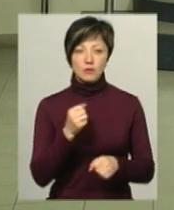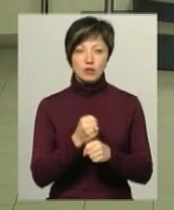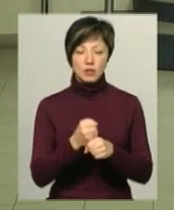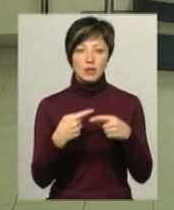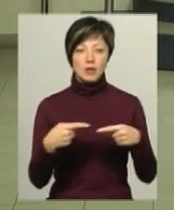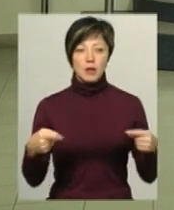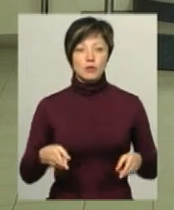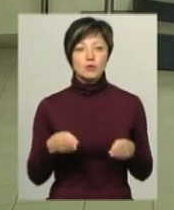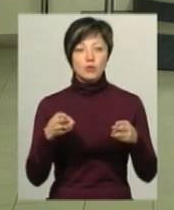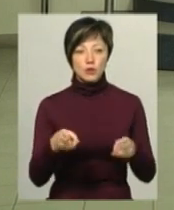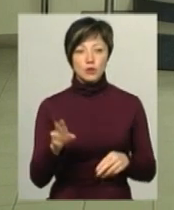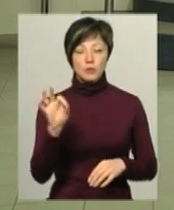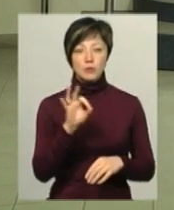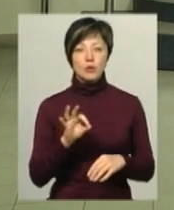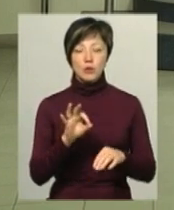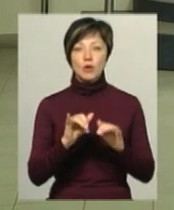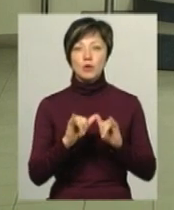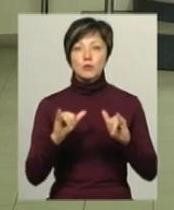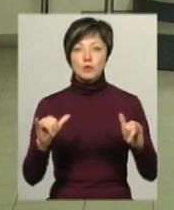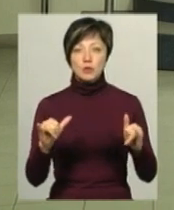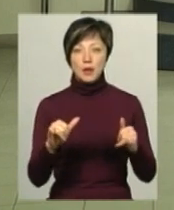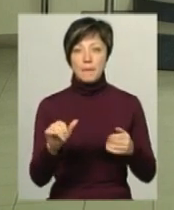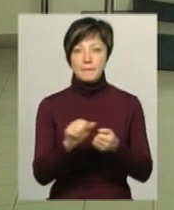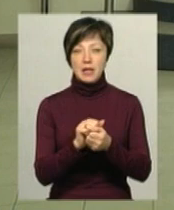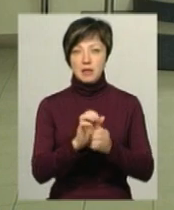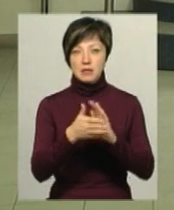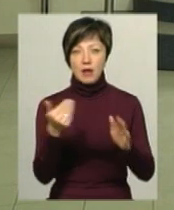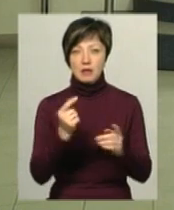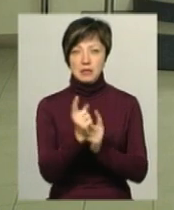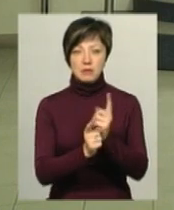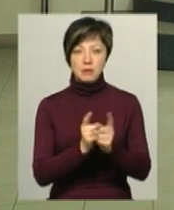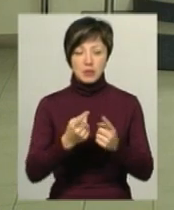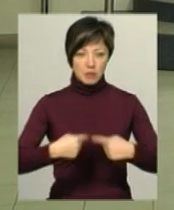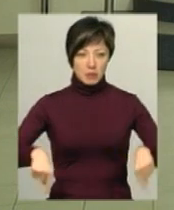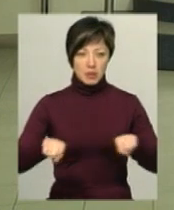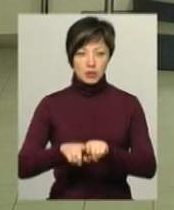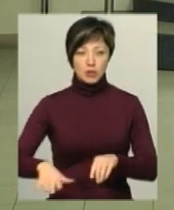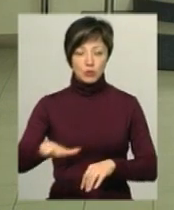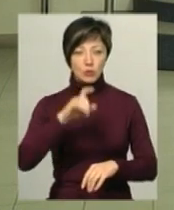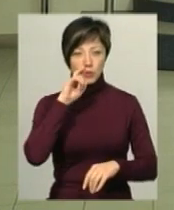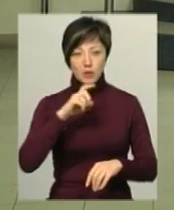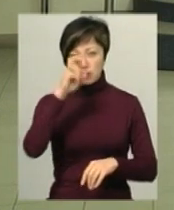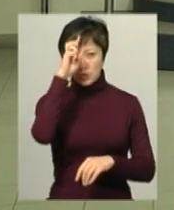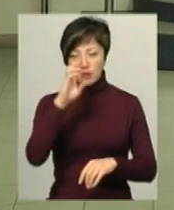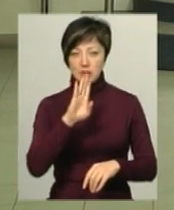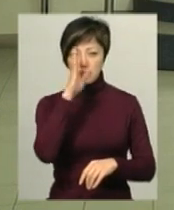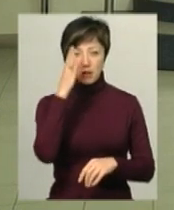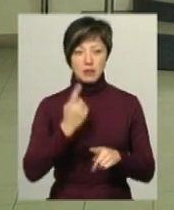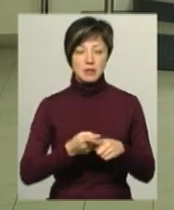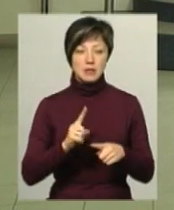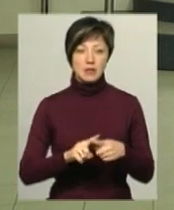ряду злочинів. Зокрема, це розповсюдження матеріалів із закликами до зміни меж території України, це державна зрада,